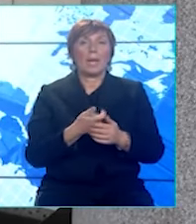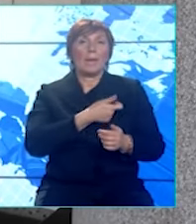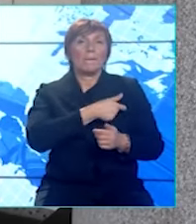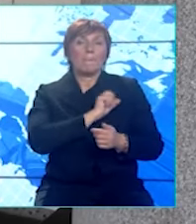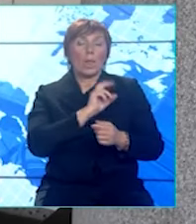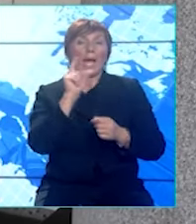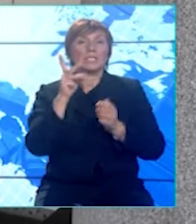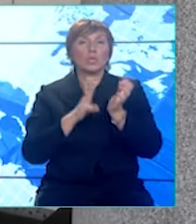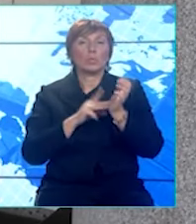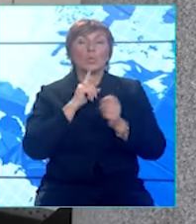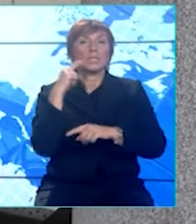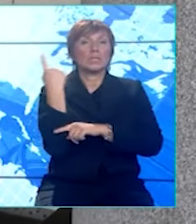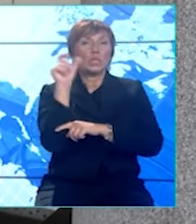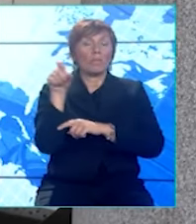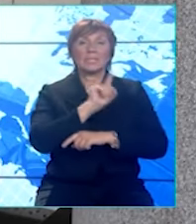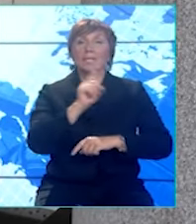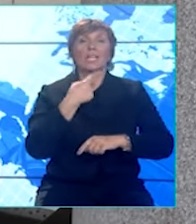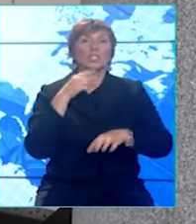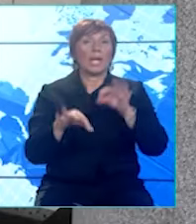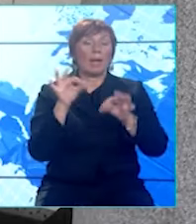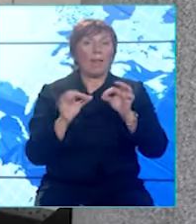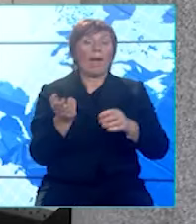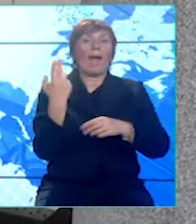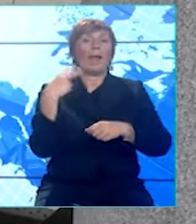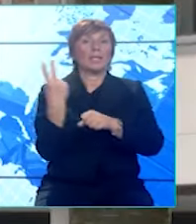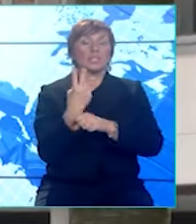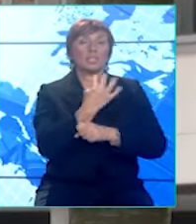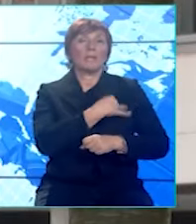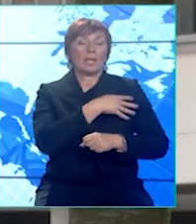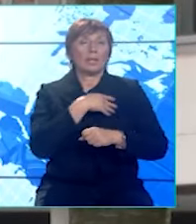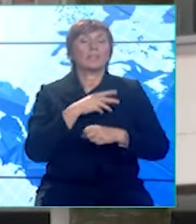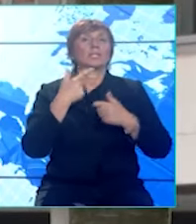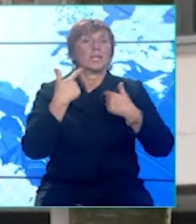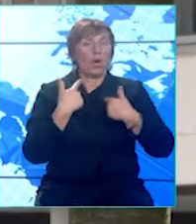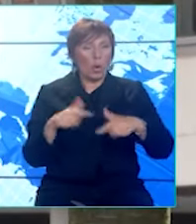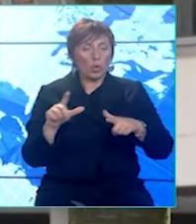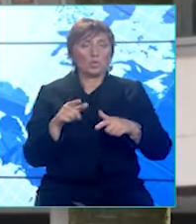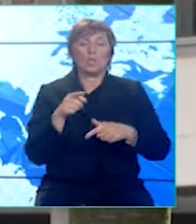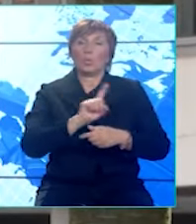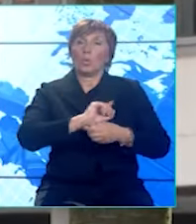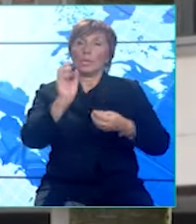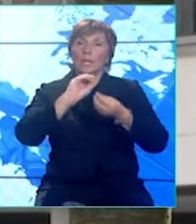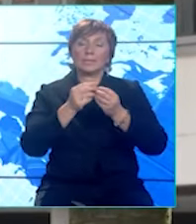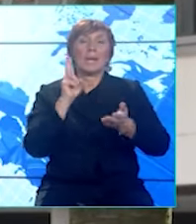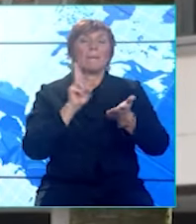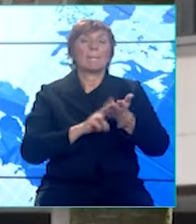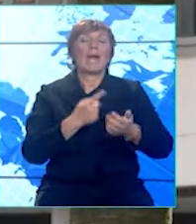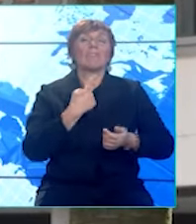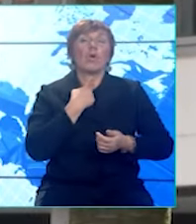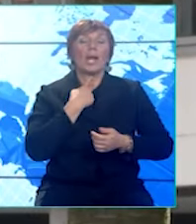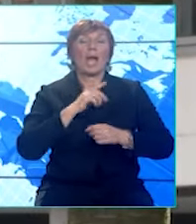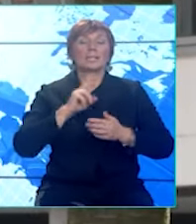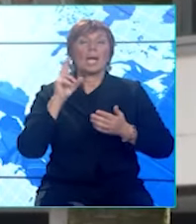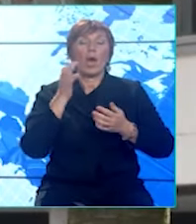Poljaci, Rumuni i Slovenci neće glasati, ali zato državljani Hrvatske hoće. I nije to sporno. Pravo glasa je osnovno